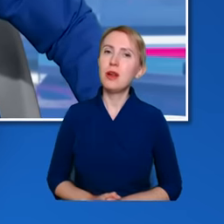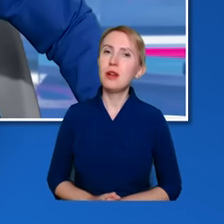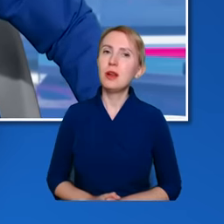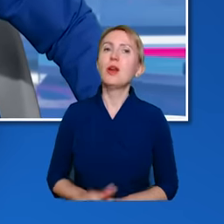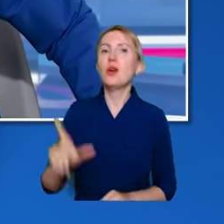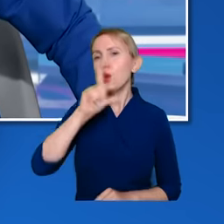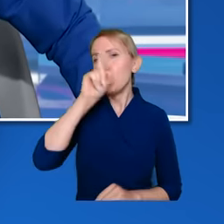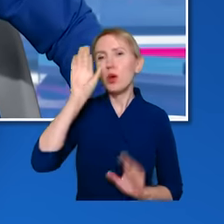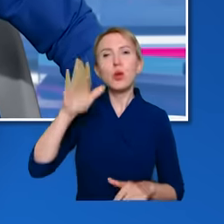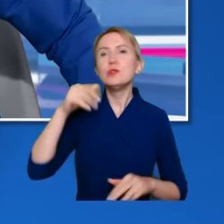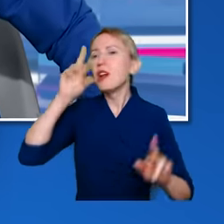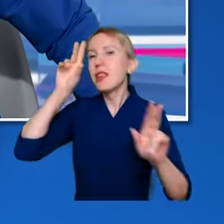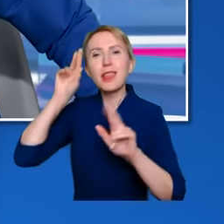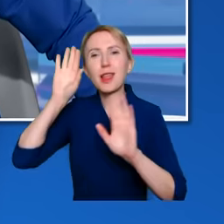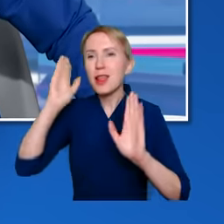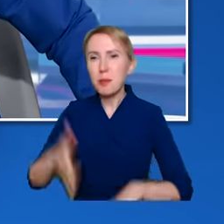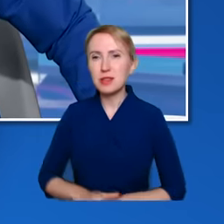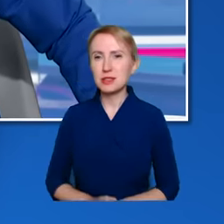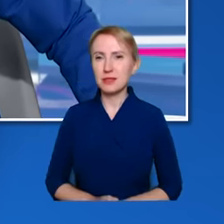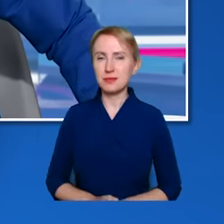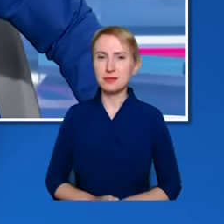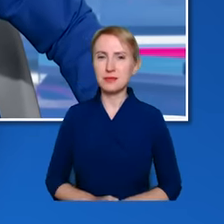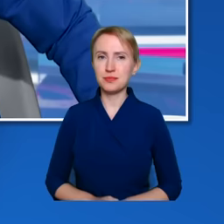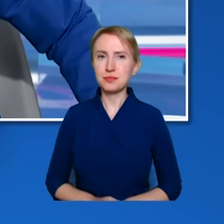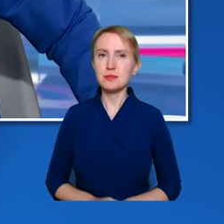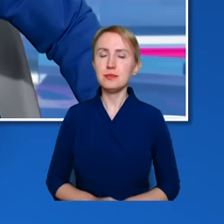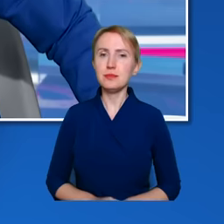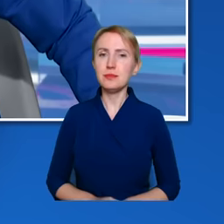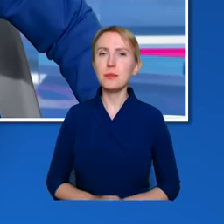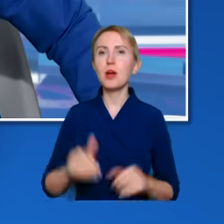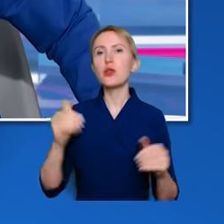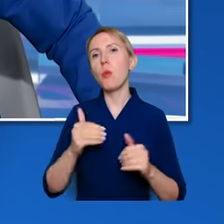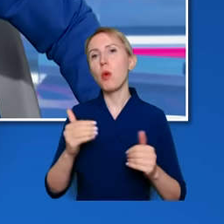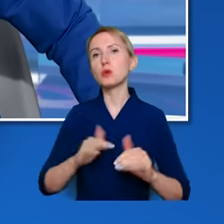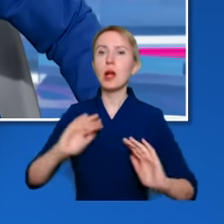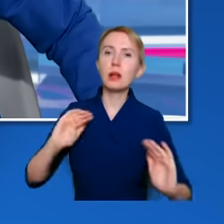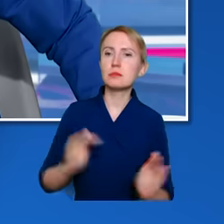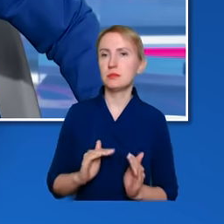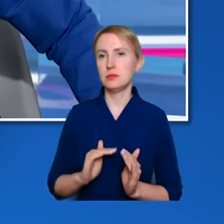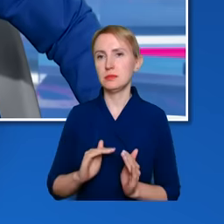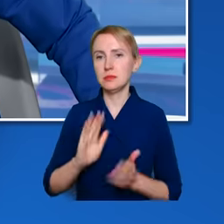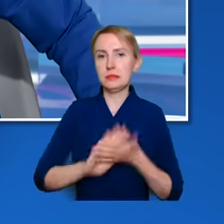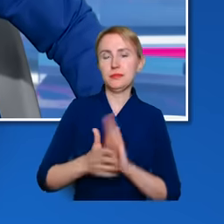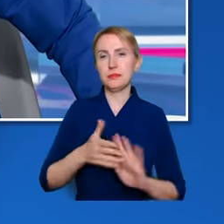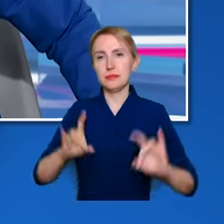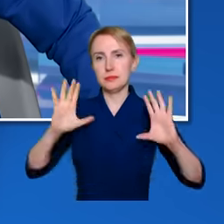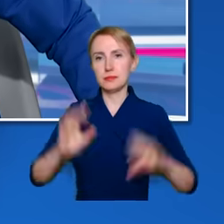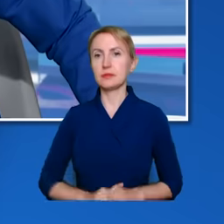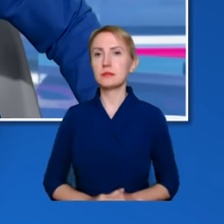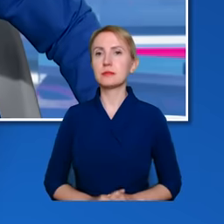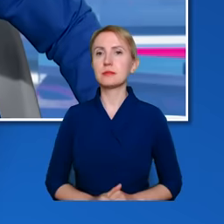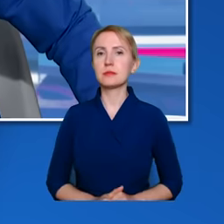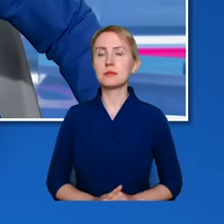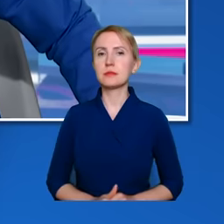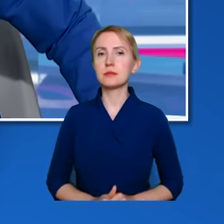Polacy się nie zorientują, więc będzie można to jakoś zahamować, jakoś zakryć, zatuszować. Znaczy, mówmy